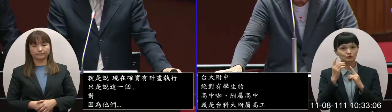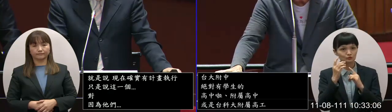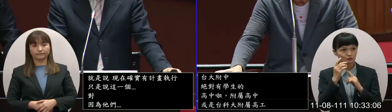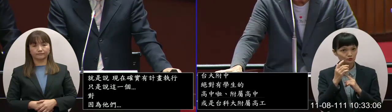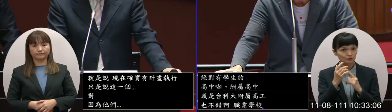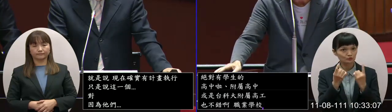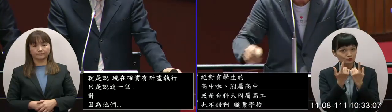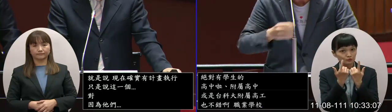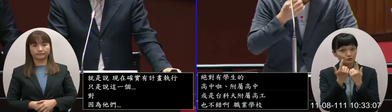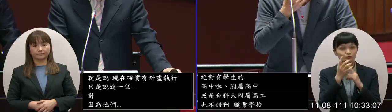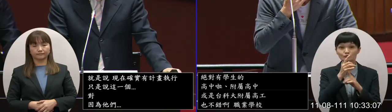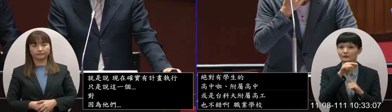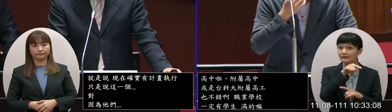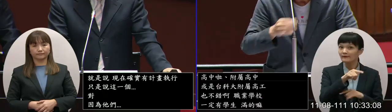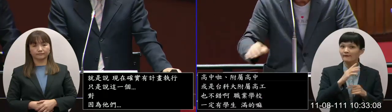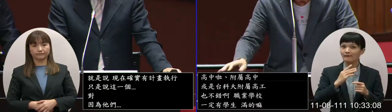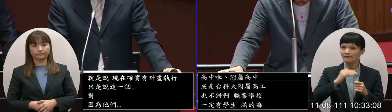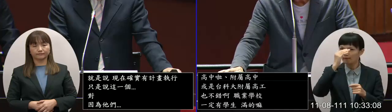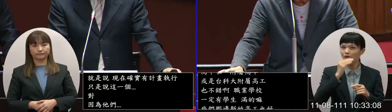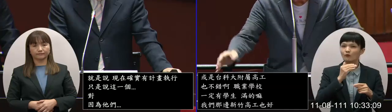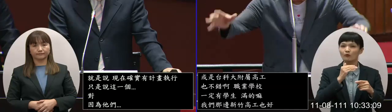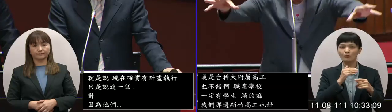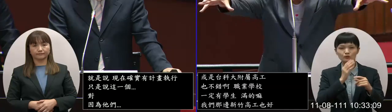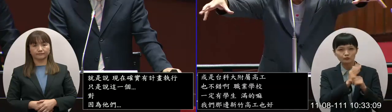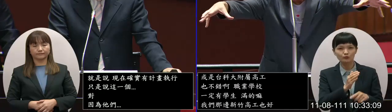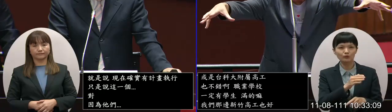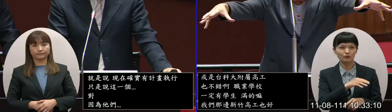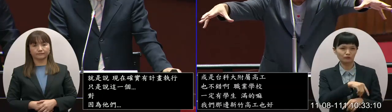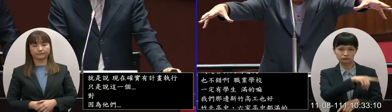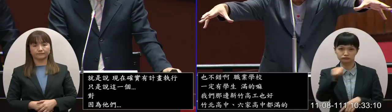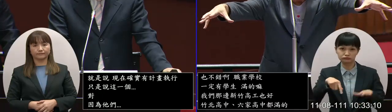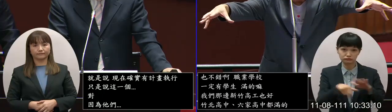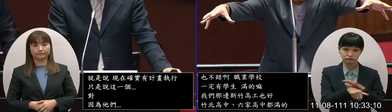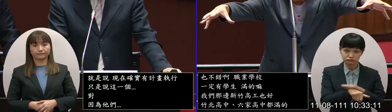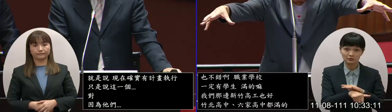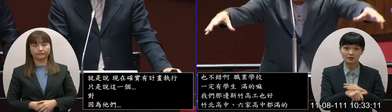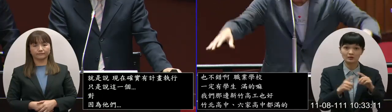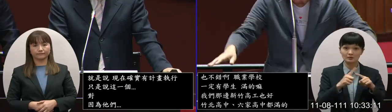啊，超额啊，那